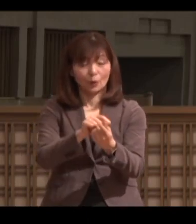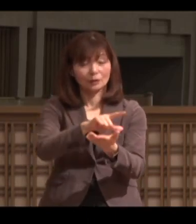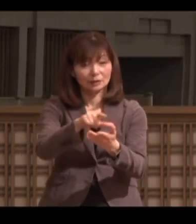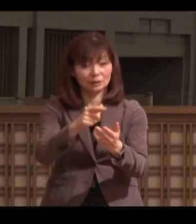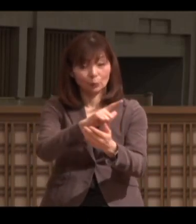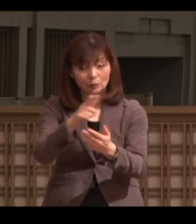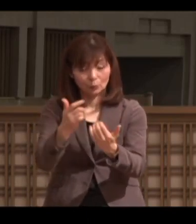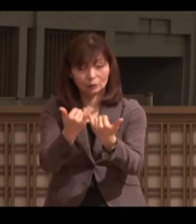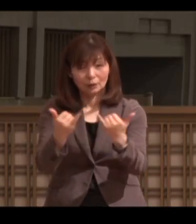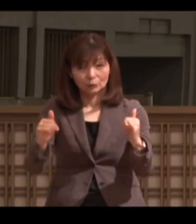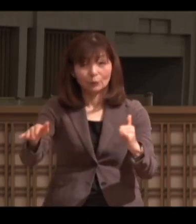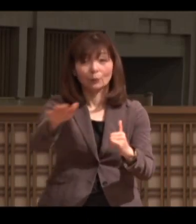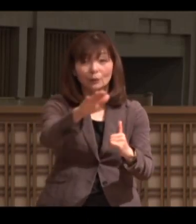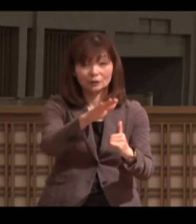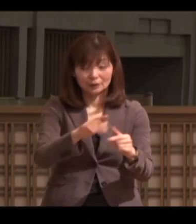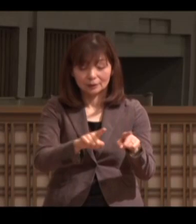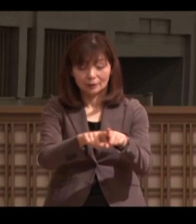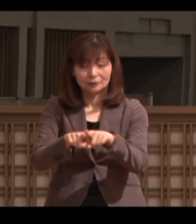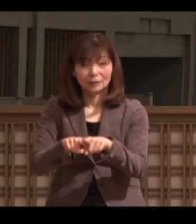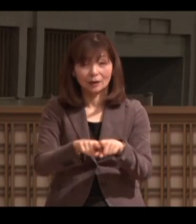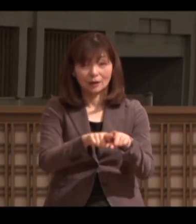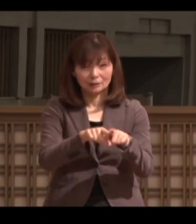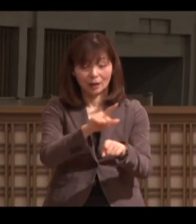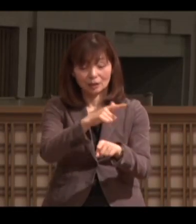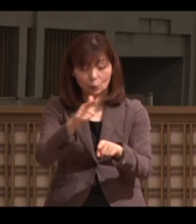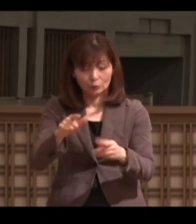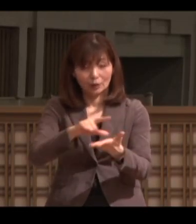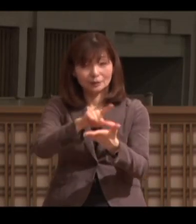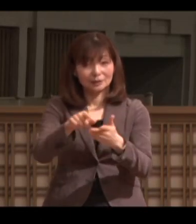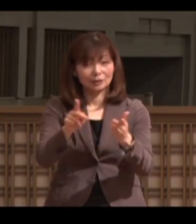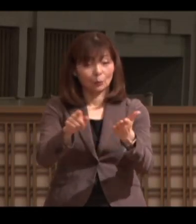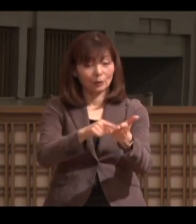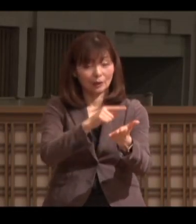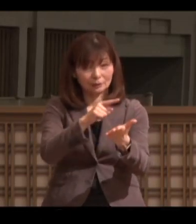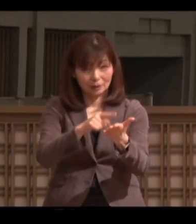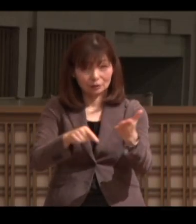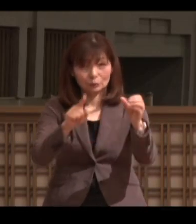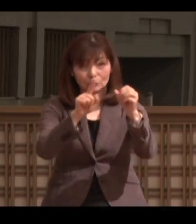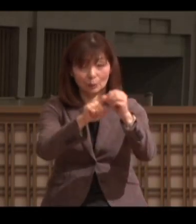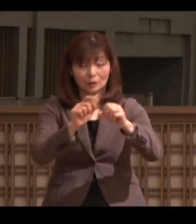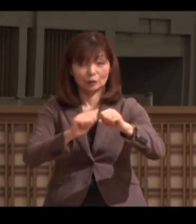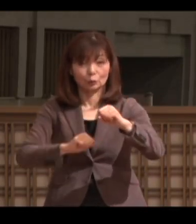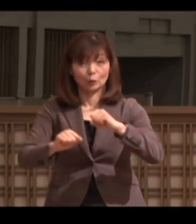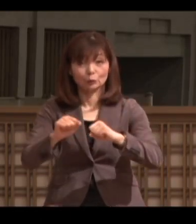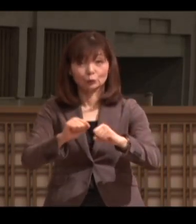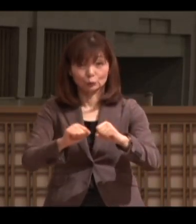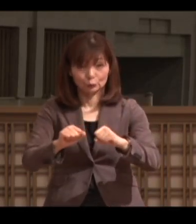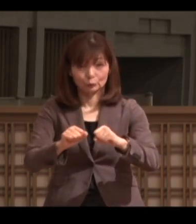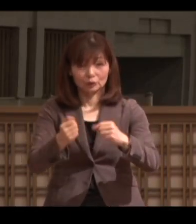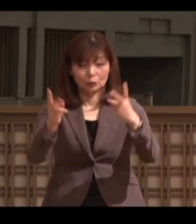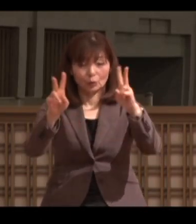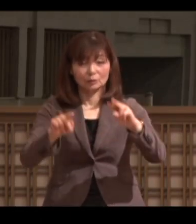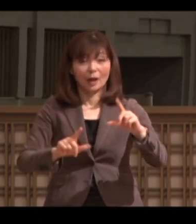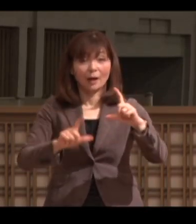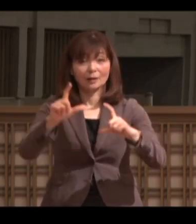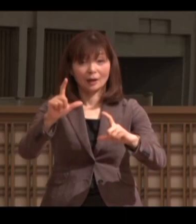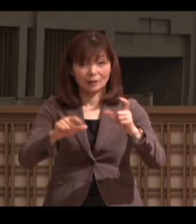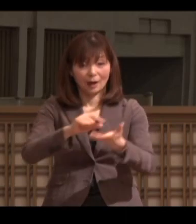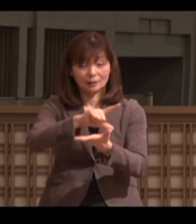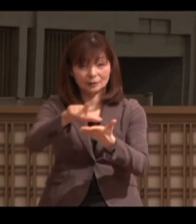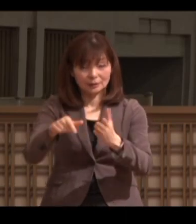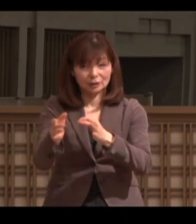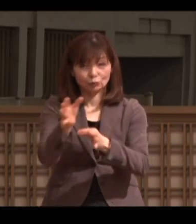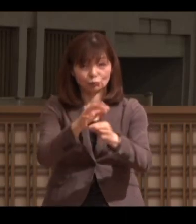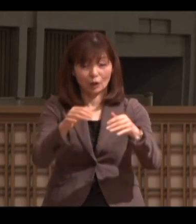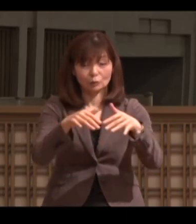皆様が連携して様々な地域の課題の解決に取り組むというこの広島方地域